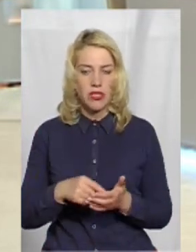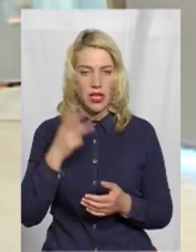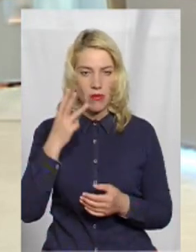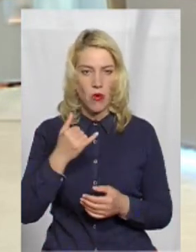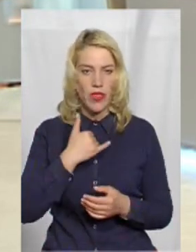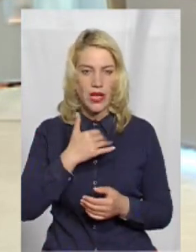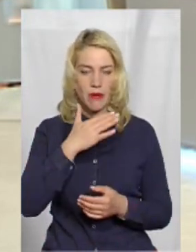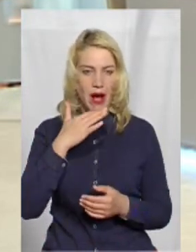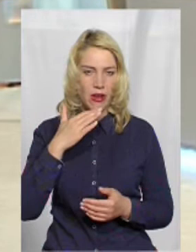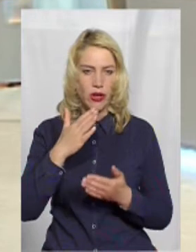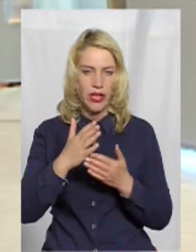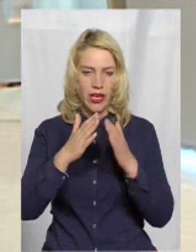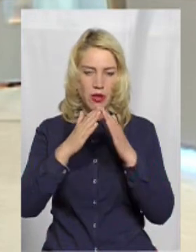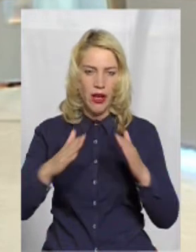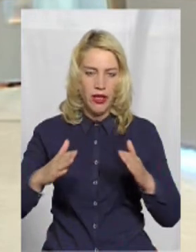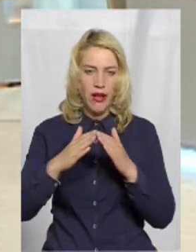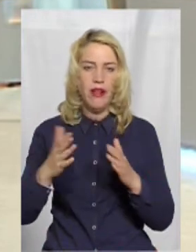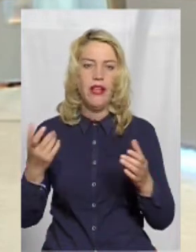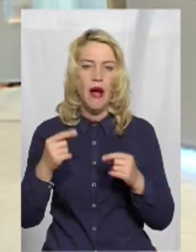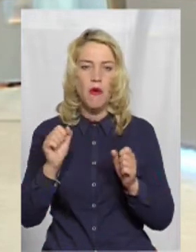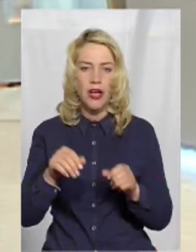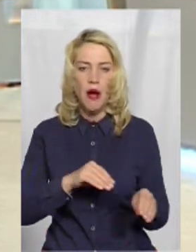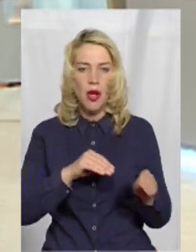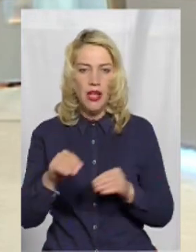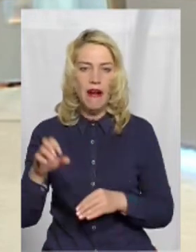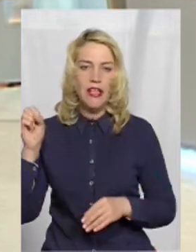гарних дахів, де можуть бути сонячні станції. І коли ми